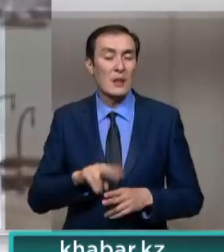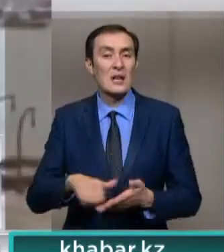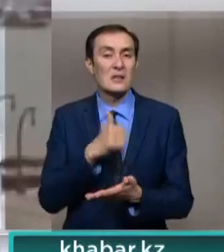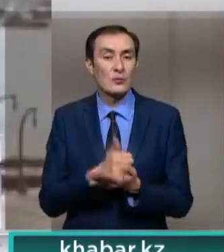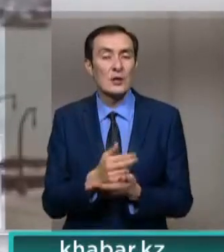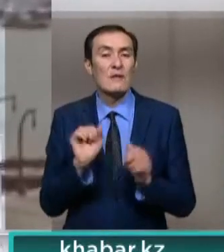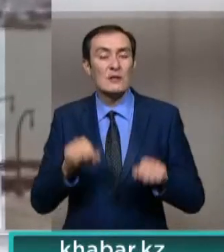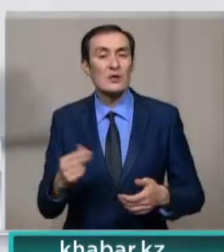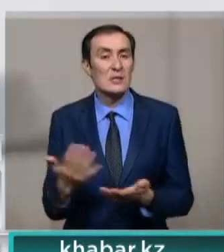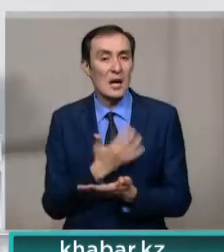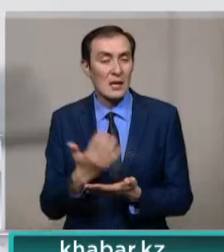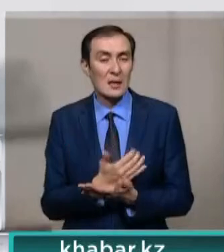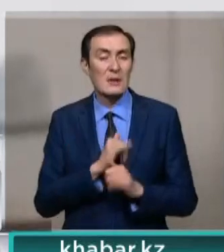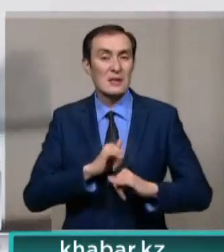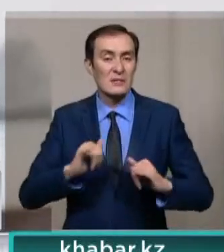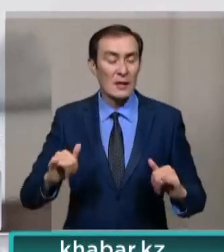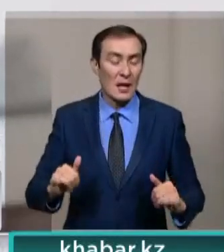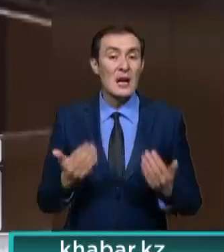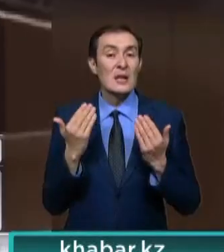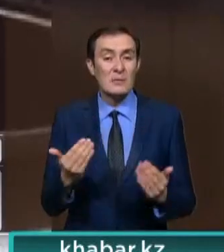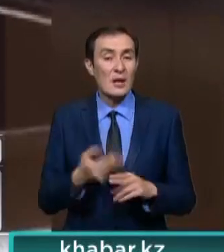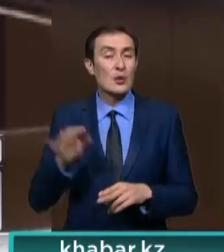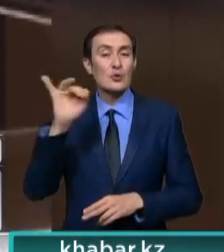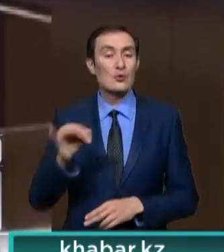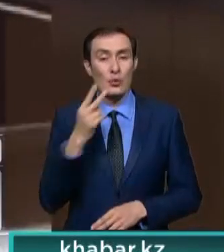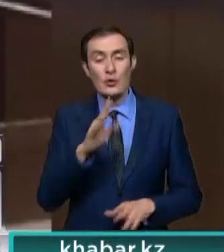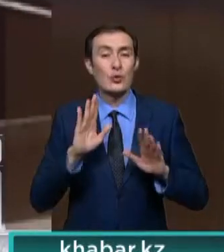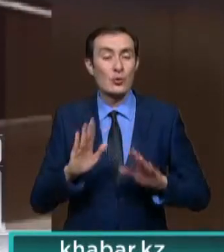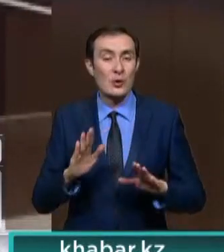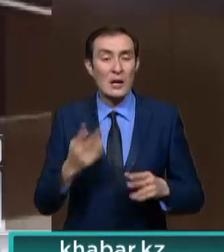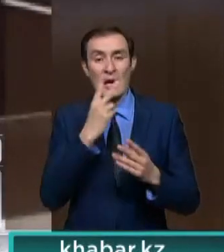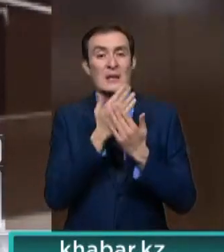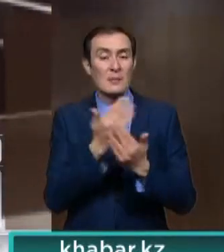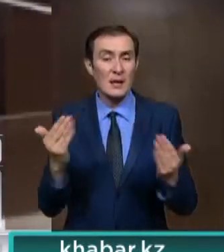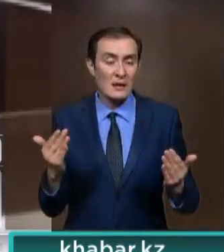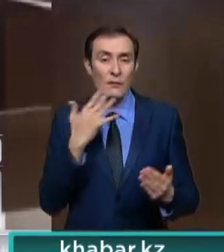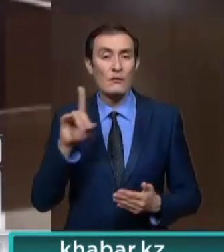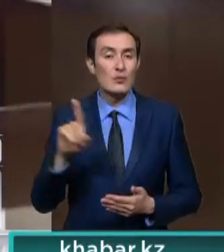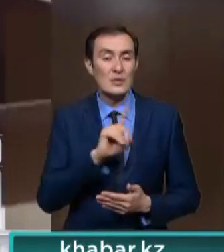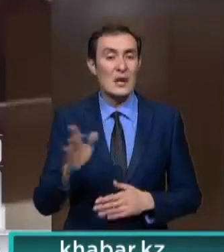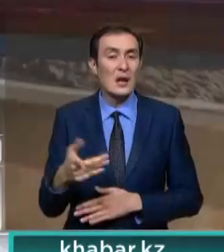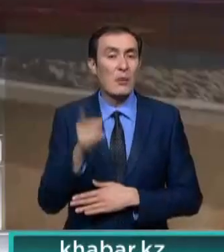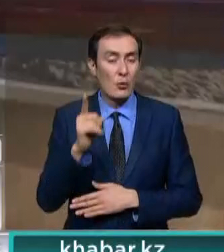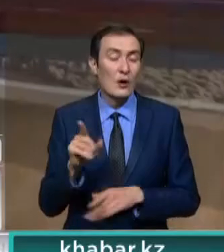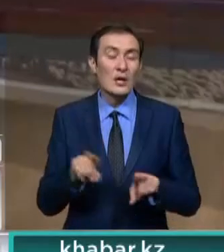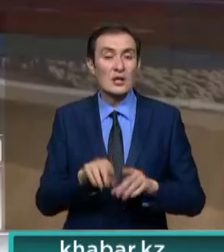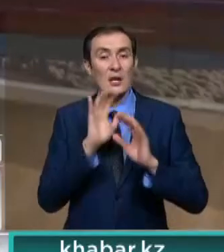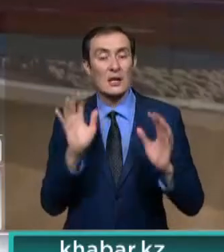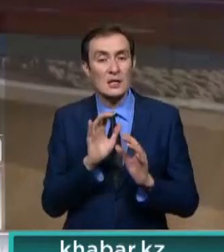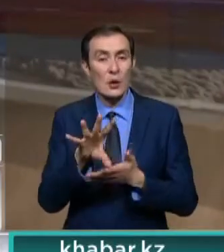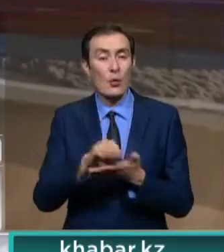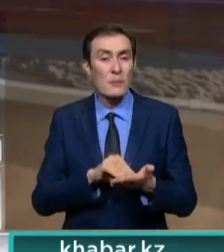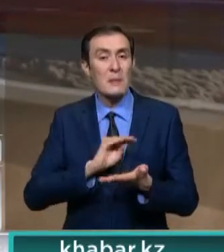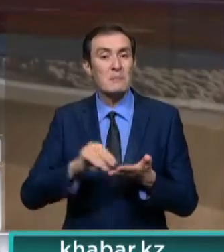основной источник заработка и процветания. Теперь эту историю можно увидеть только в виде экспонатов в местном музее рыбаков. Здесь же хранится и копия